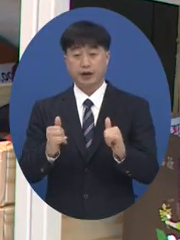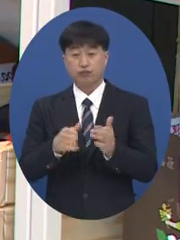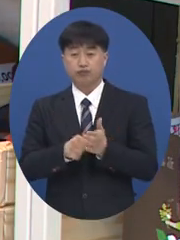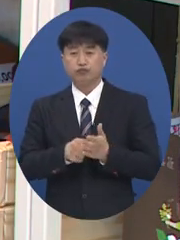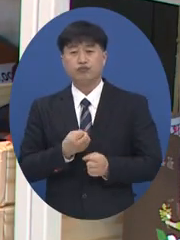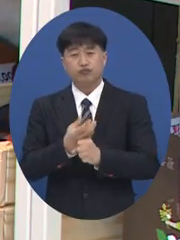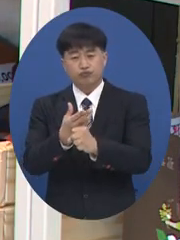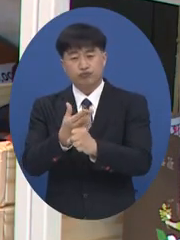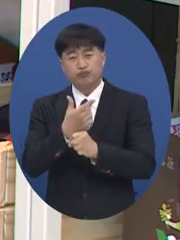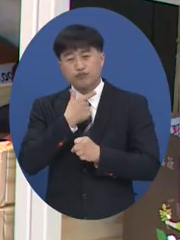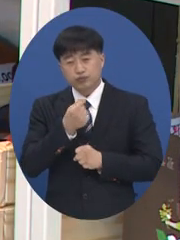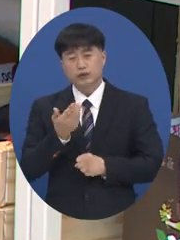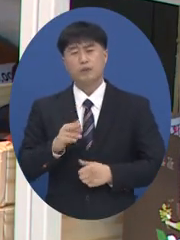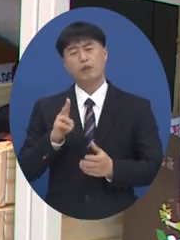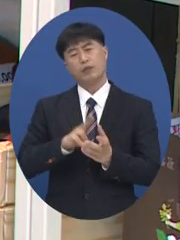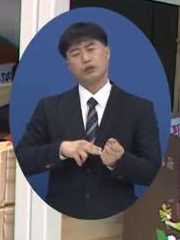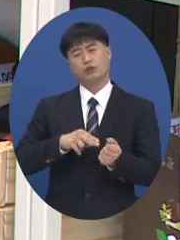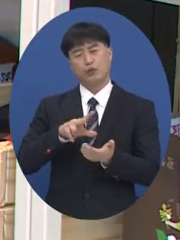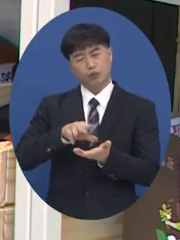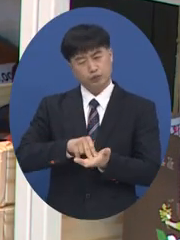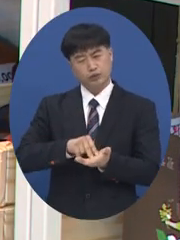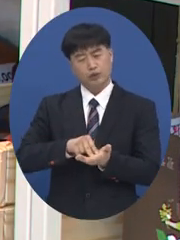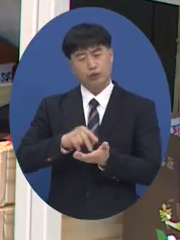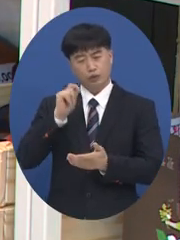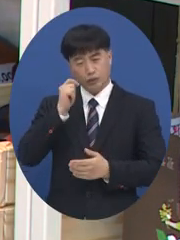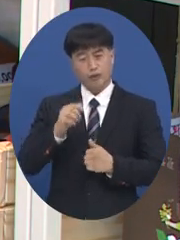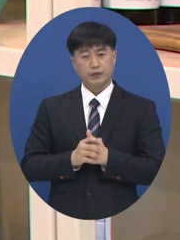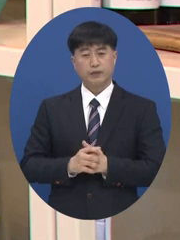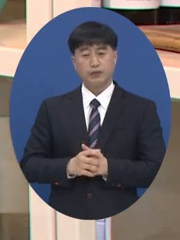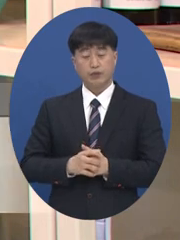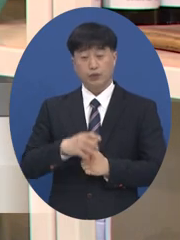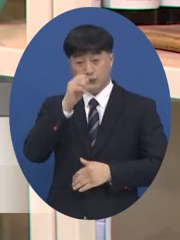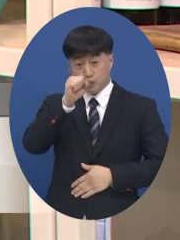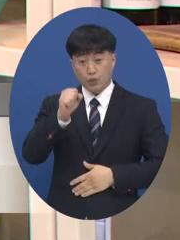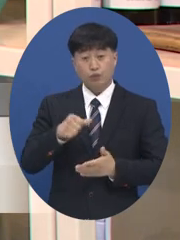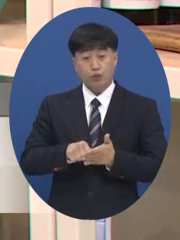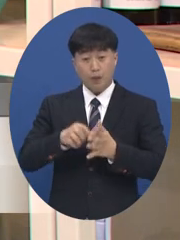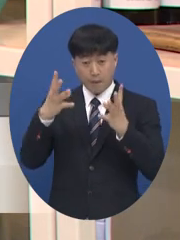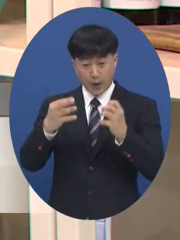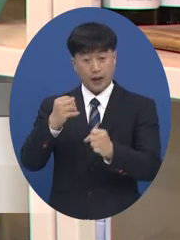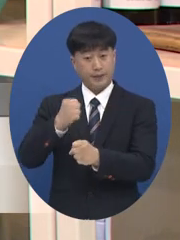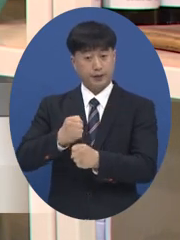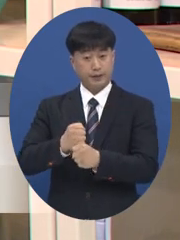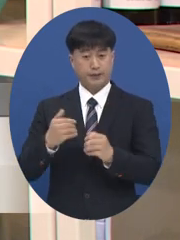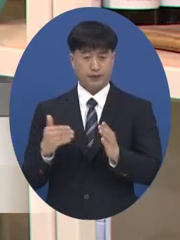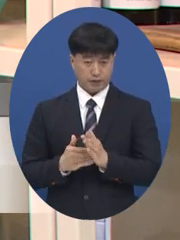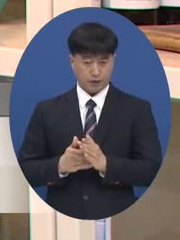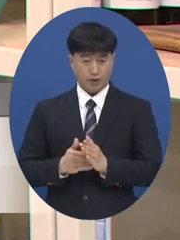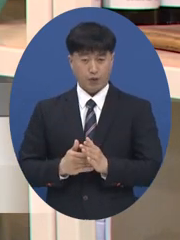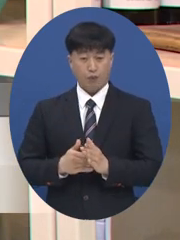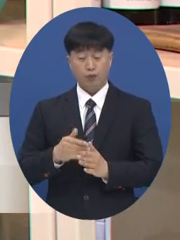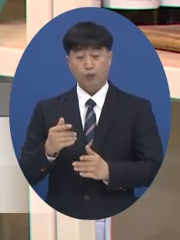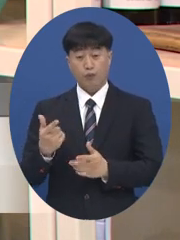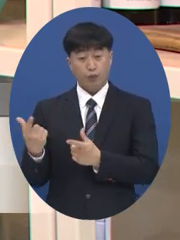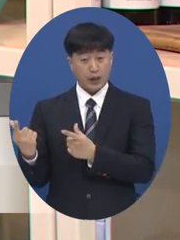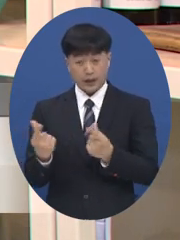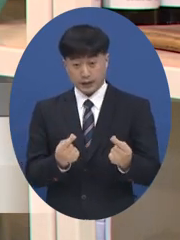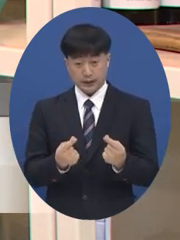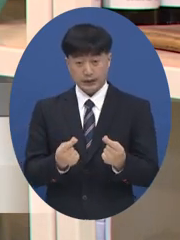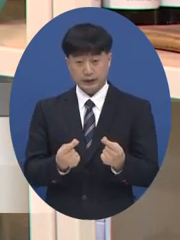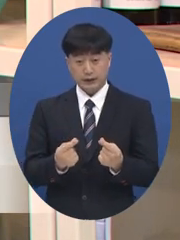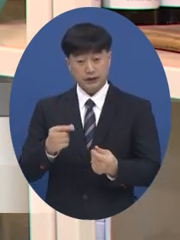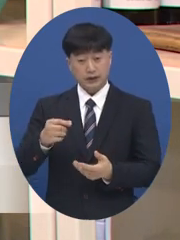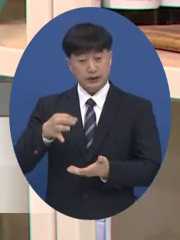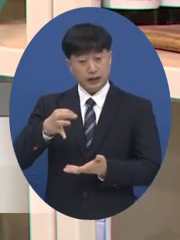싶지만 판로 확보가 늘 큰 숙제입니다 굉장히 좋은 물건들 많이 만들었어요 그 뭐 보시다시피 퀄리티